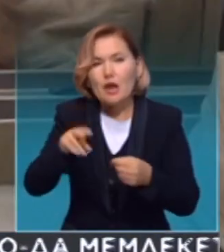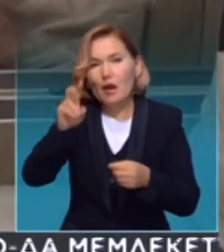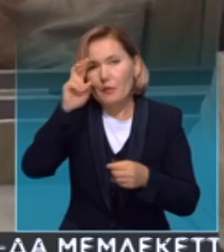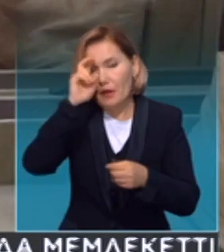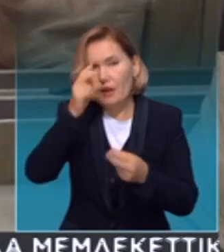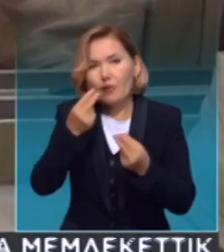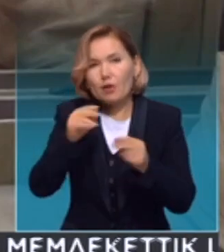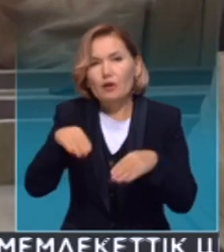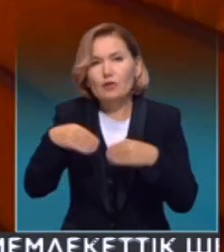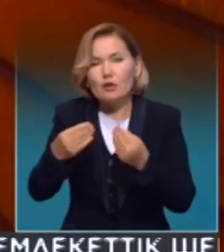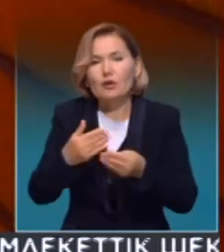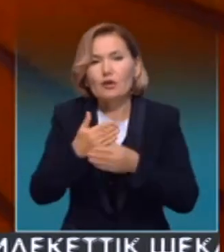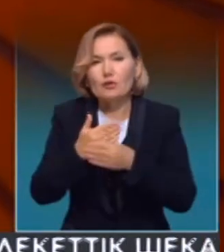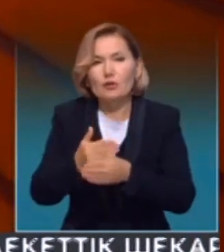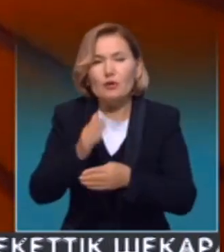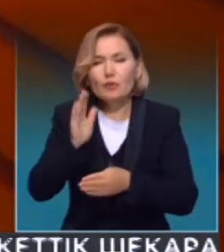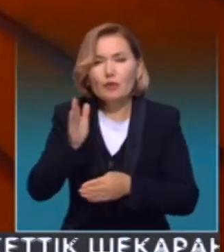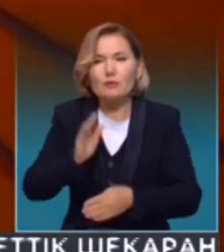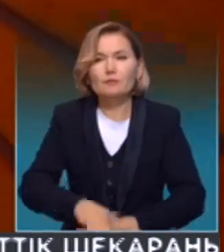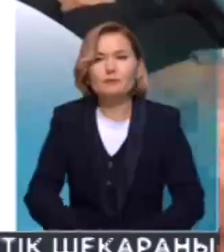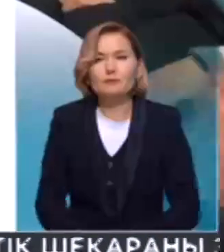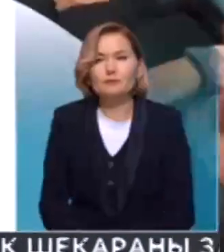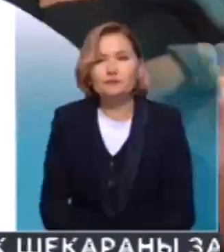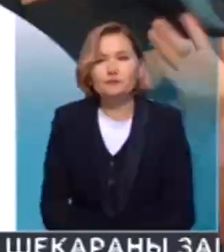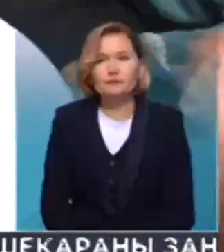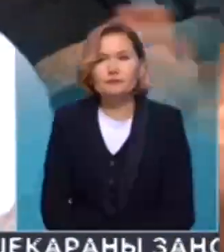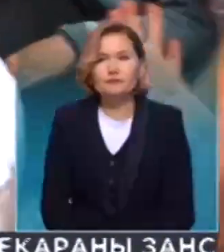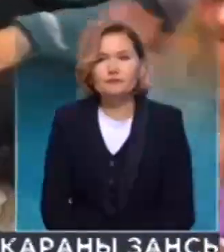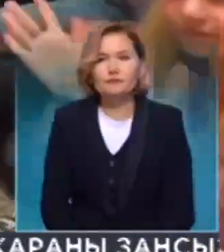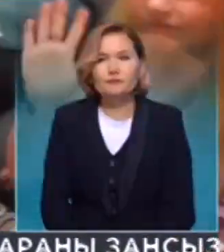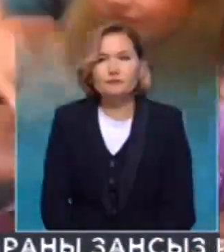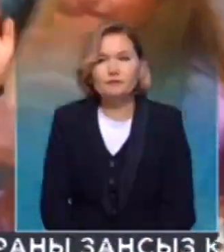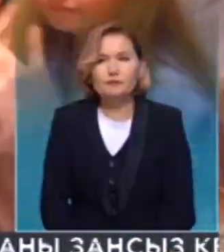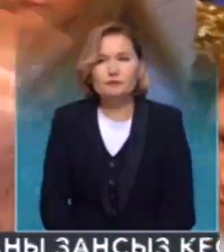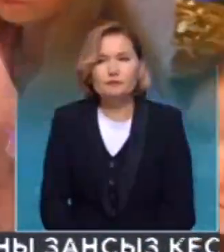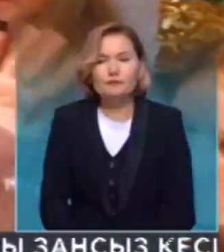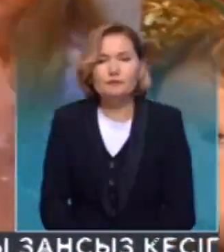мемлекеттен қаржы төленеді. Олжас Керейхан, Нұржан Қалекен, Ұлттық арна, Шығыс Қазақстан облысынан.